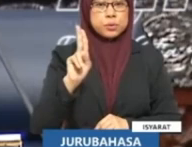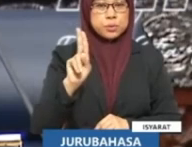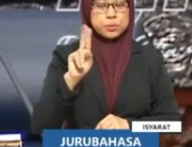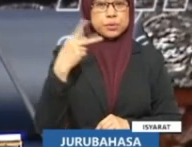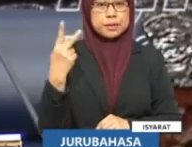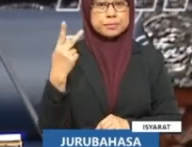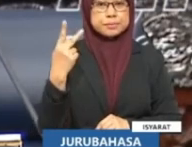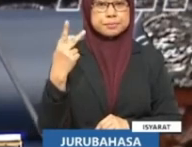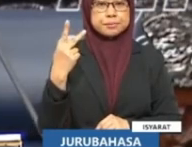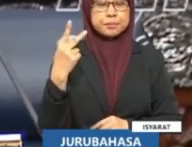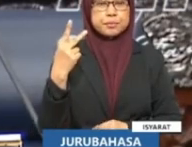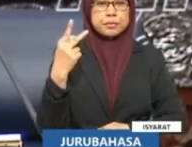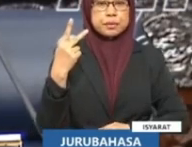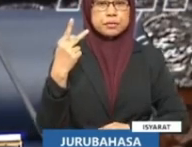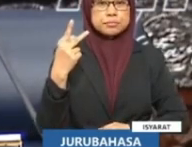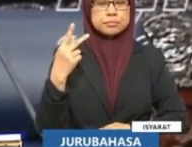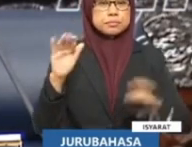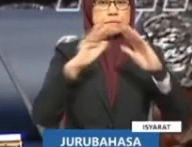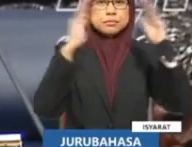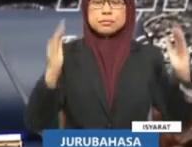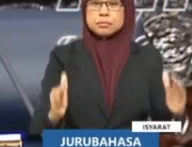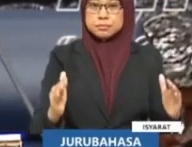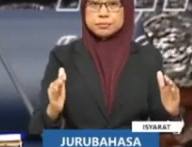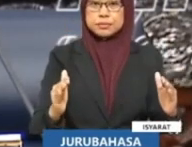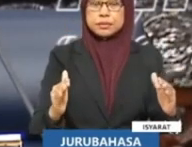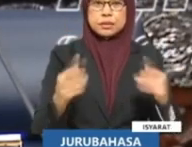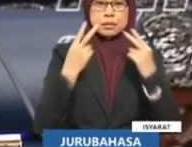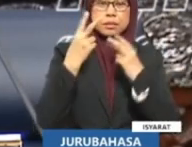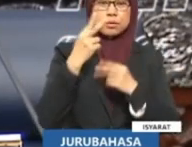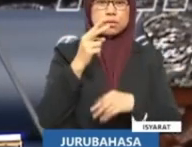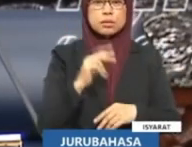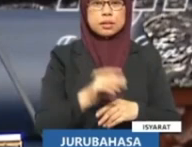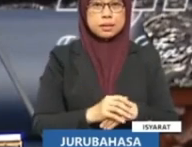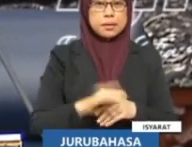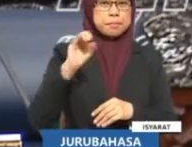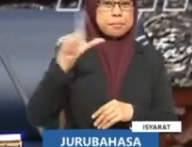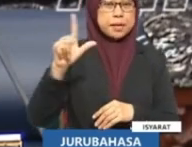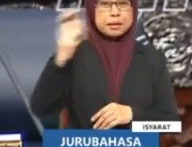Kingdom household YP